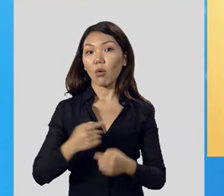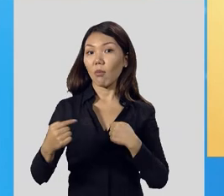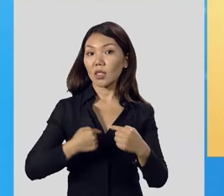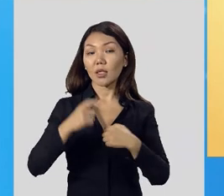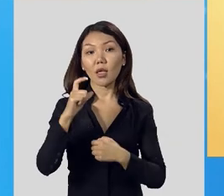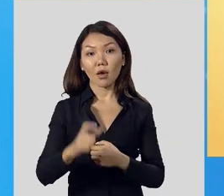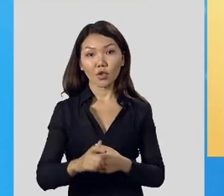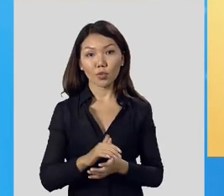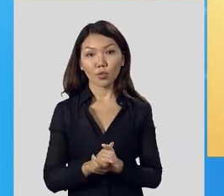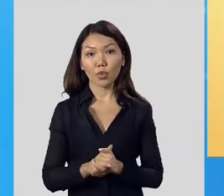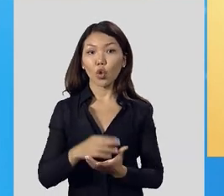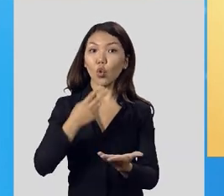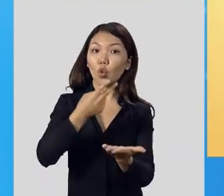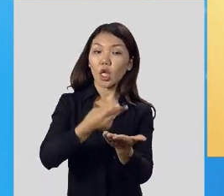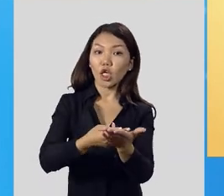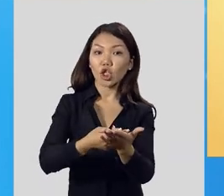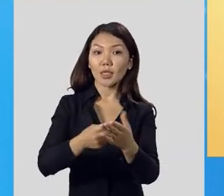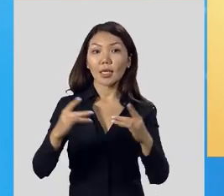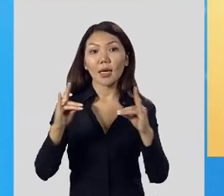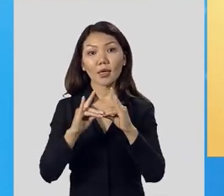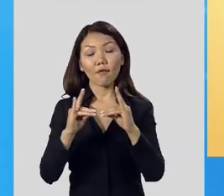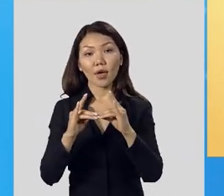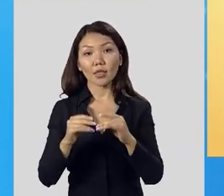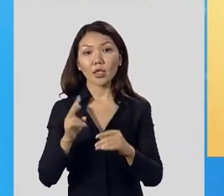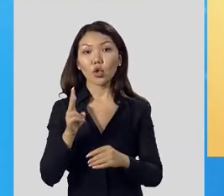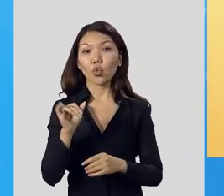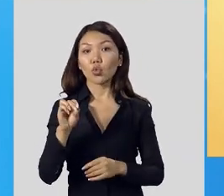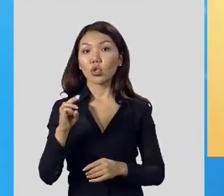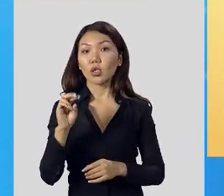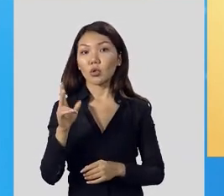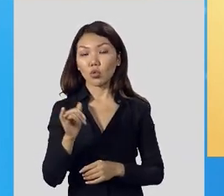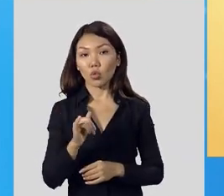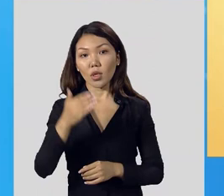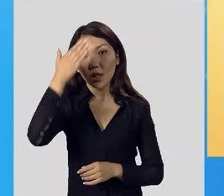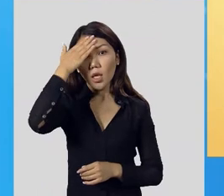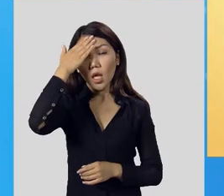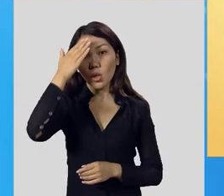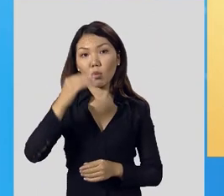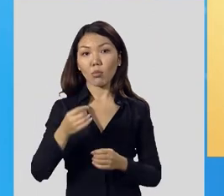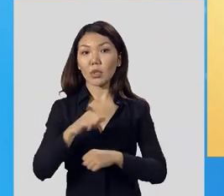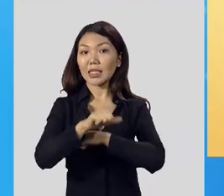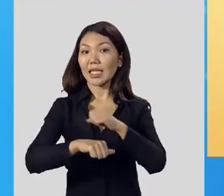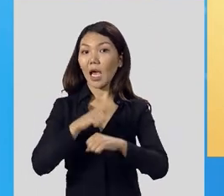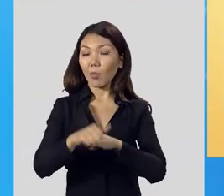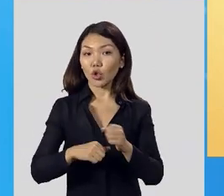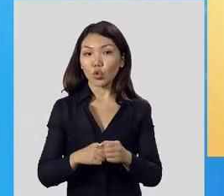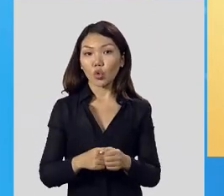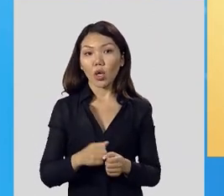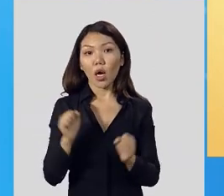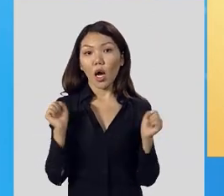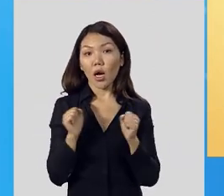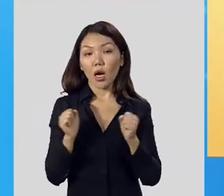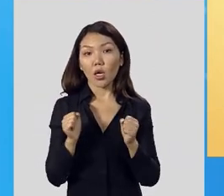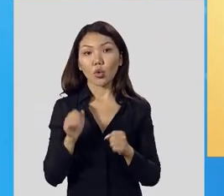пострадавшему. Уложить на кровать или кушетку. На лоб приложить тряпочку, смоченную холодной